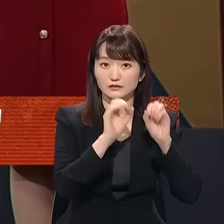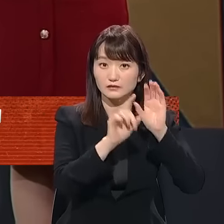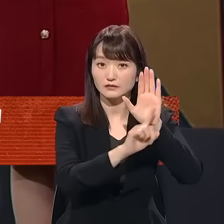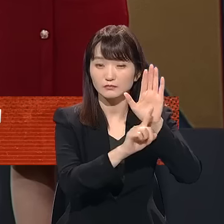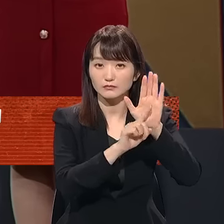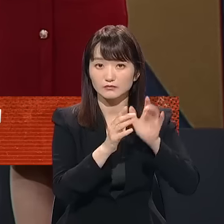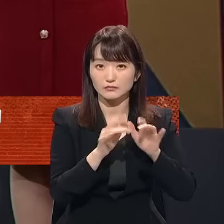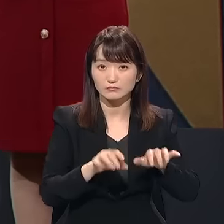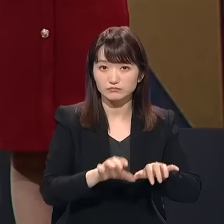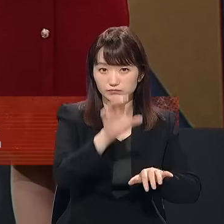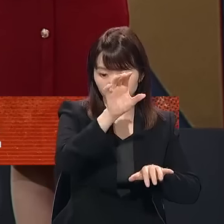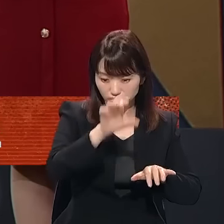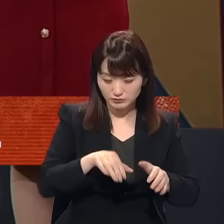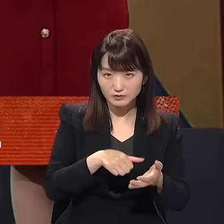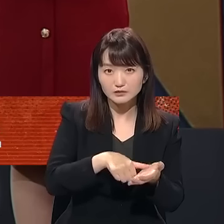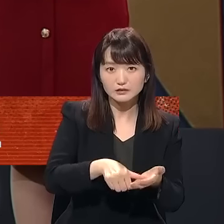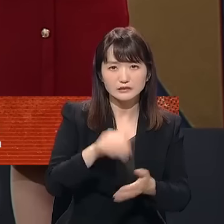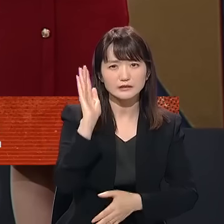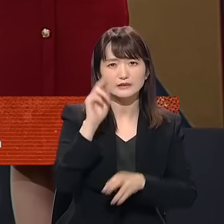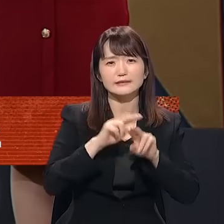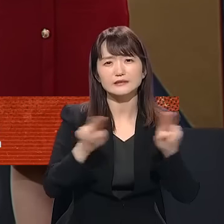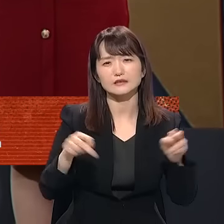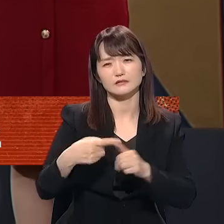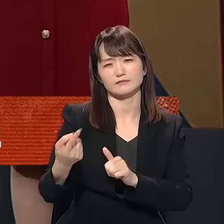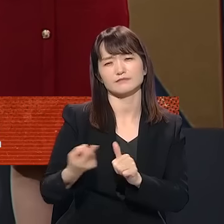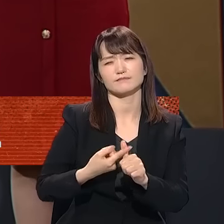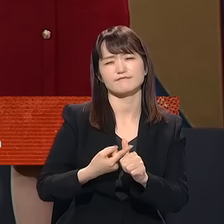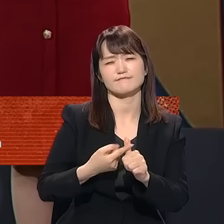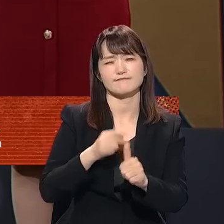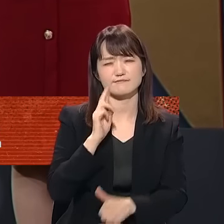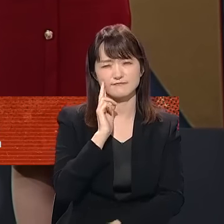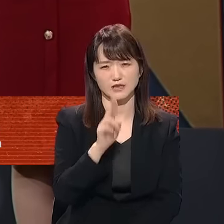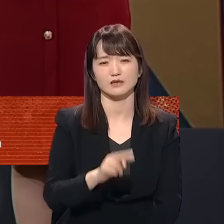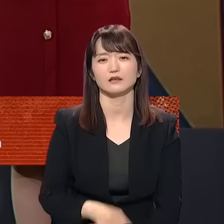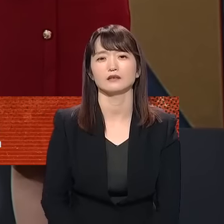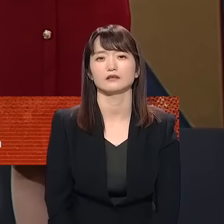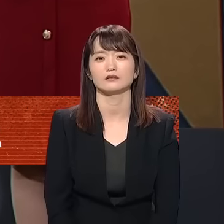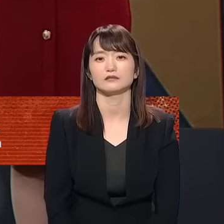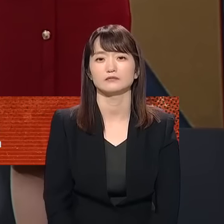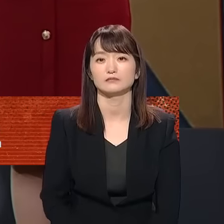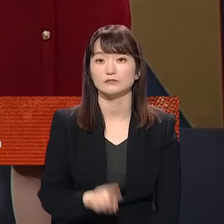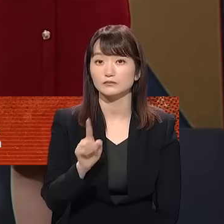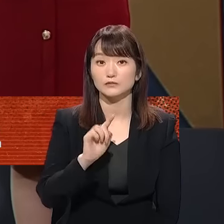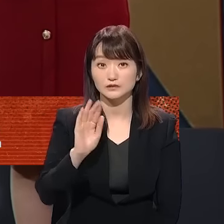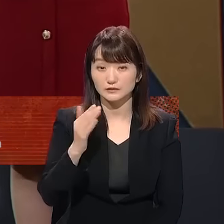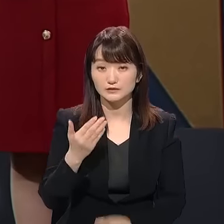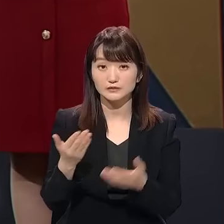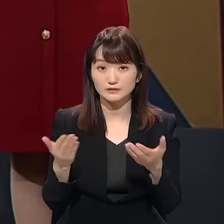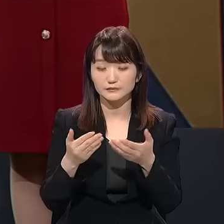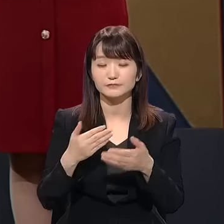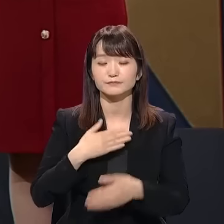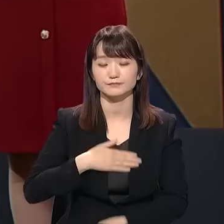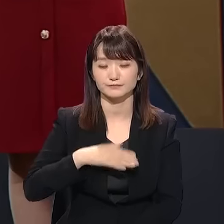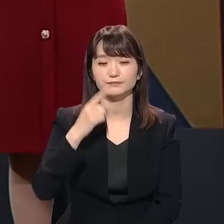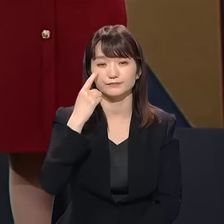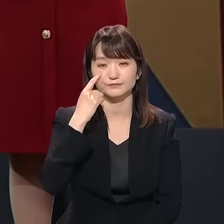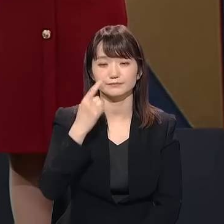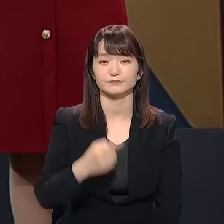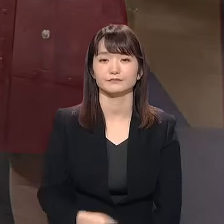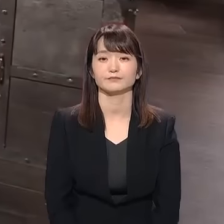홍보를 내리고 강의도 취소했지만 비판은 점점 더 거세지고 있는데요 어떻게 된 일인지 짚어보겠습니다